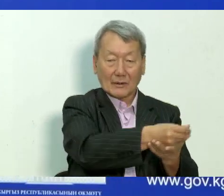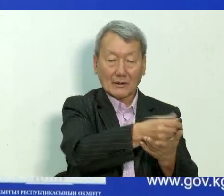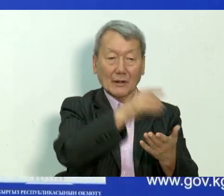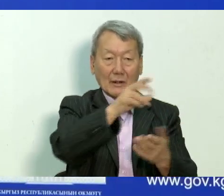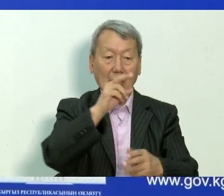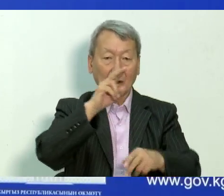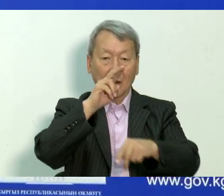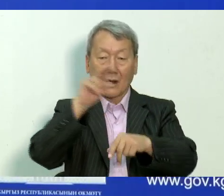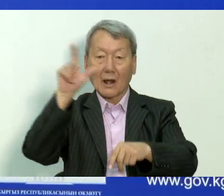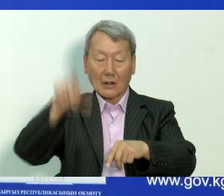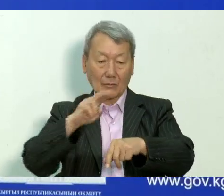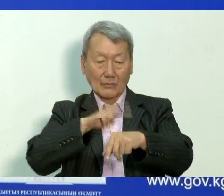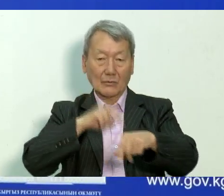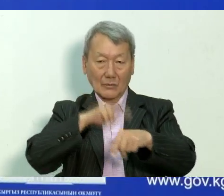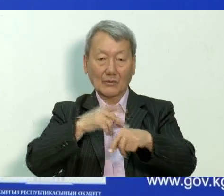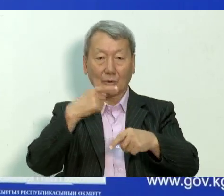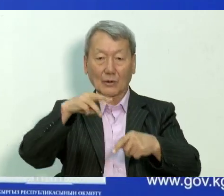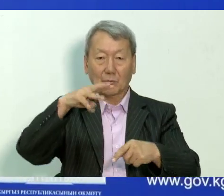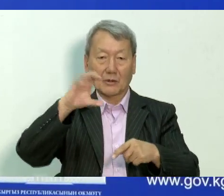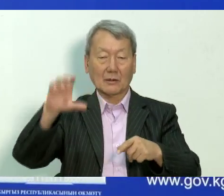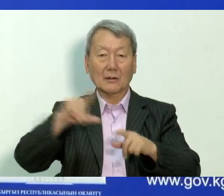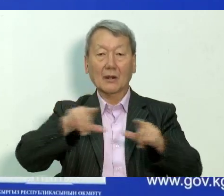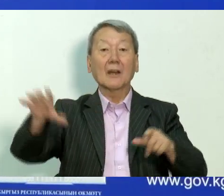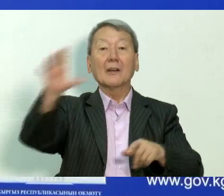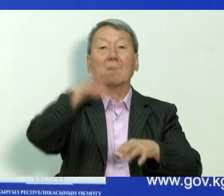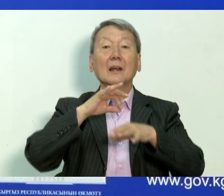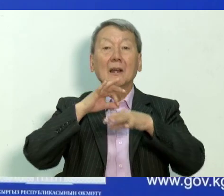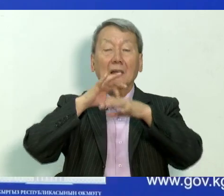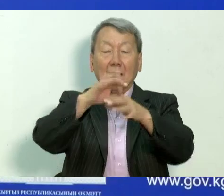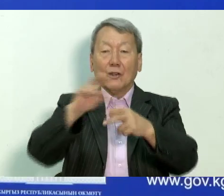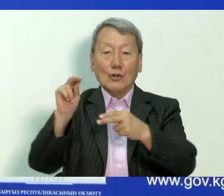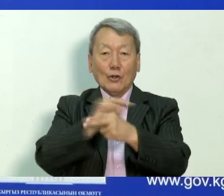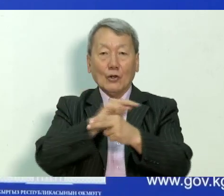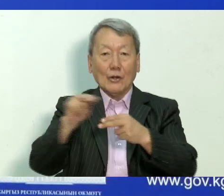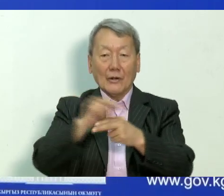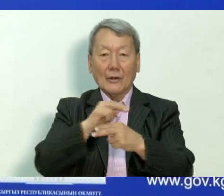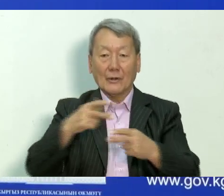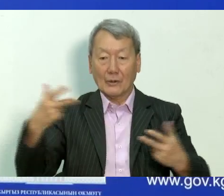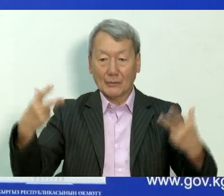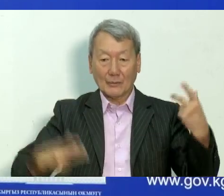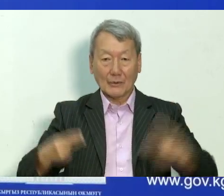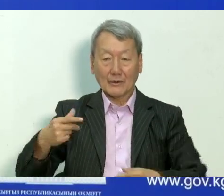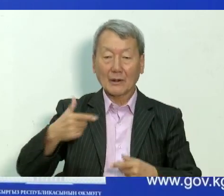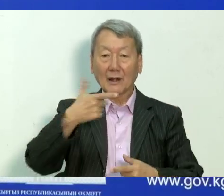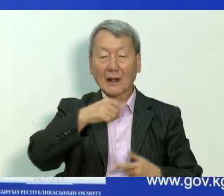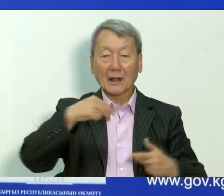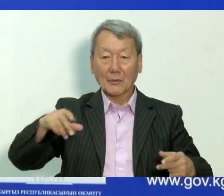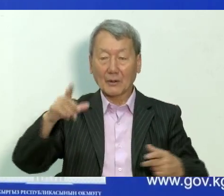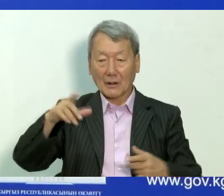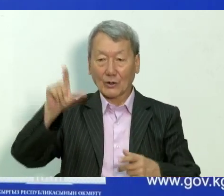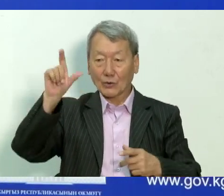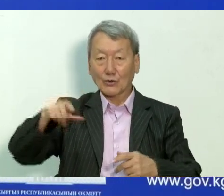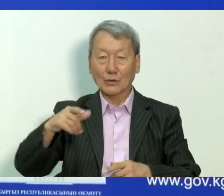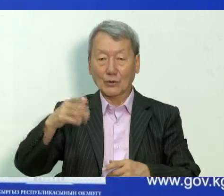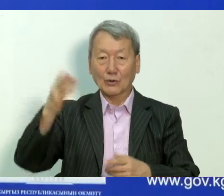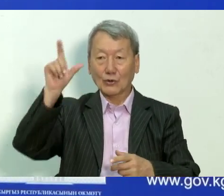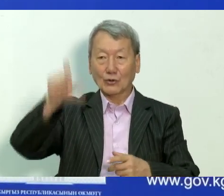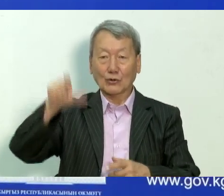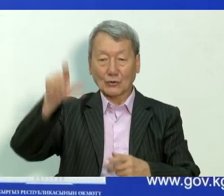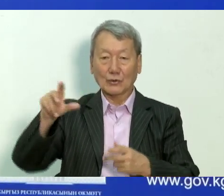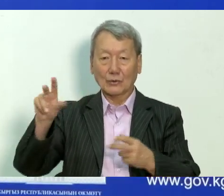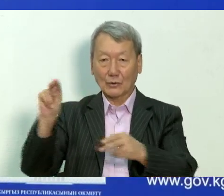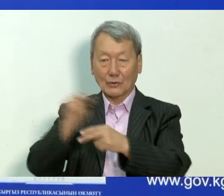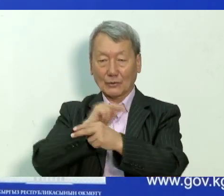и работникам других служб, проведение профилактических прививок от гриппа для уязвимых категорий